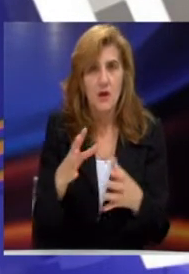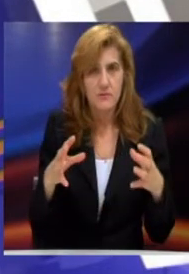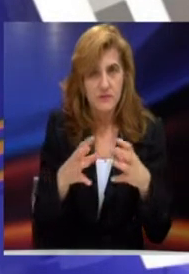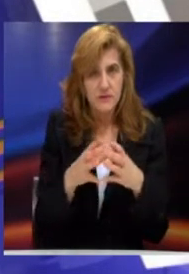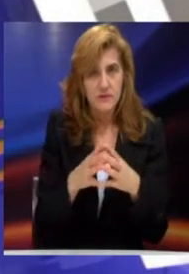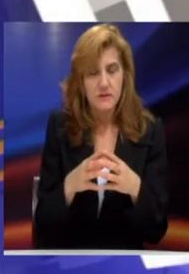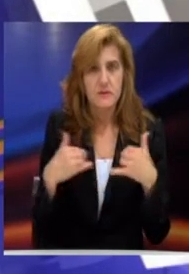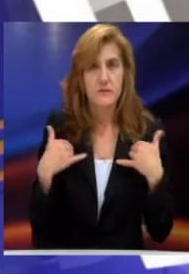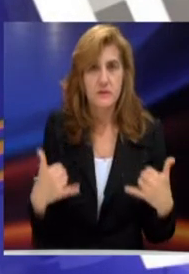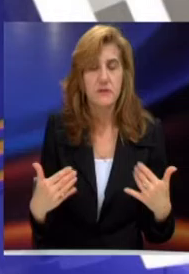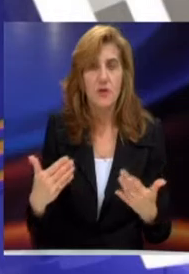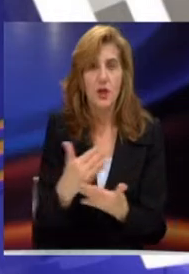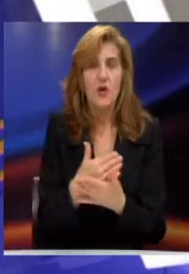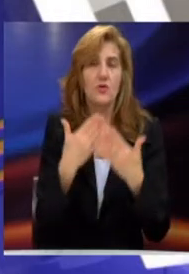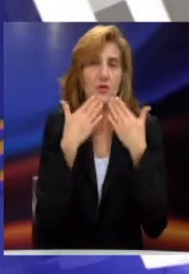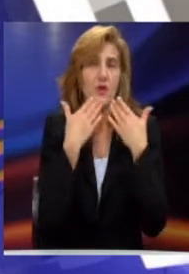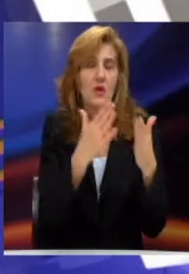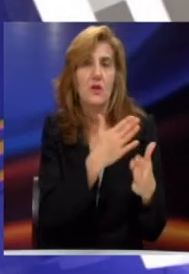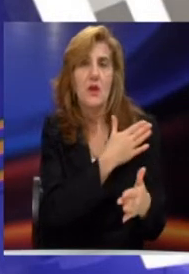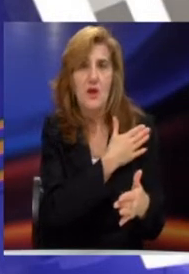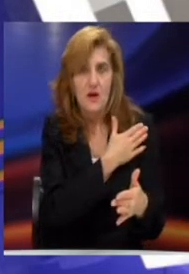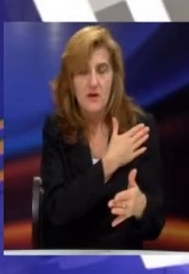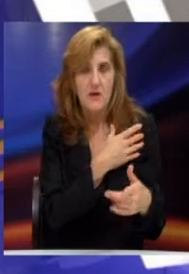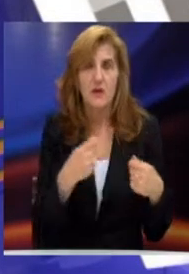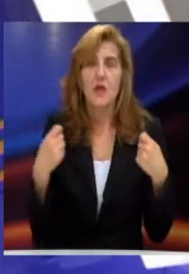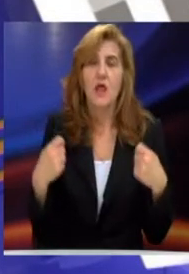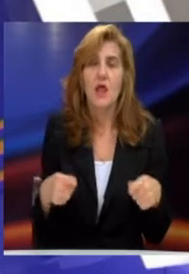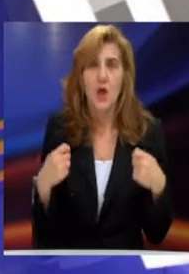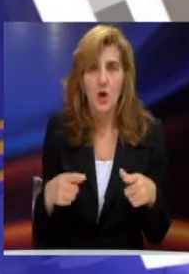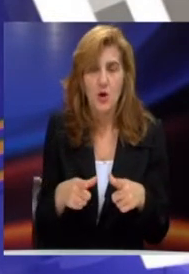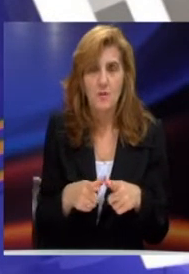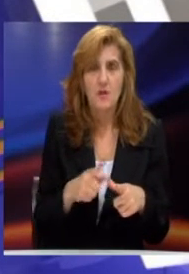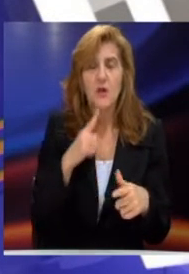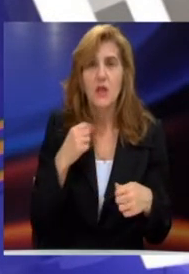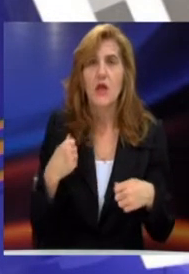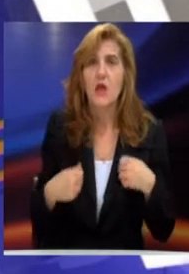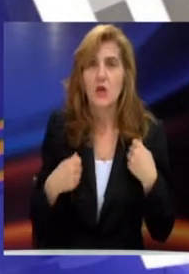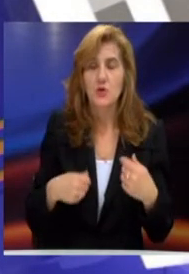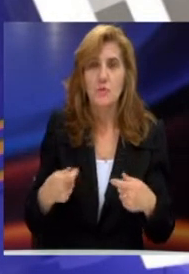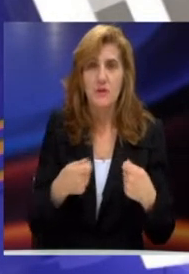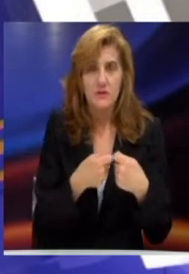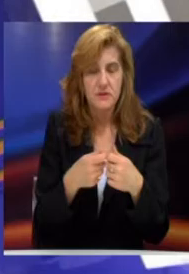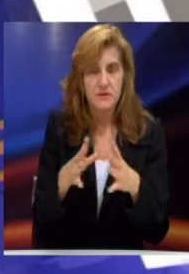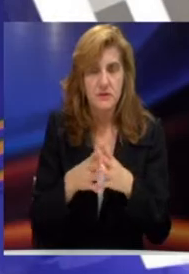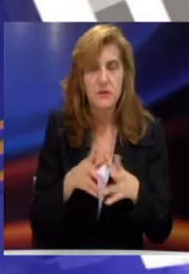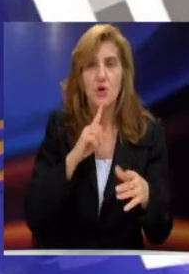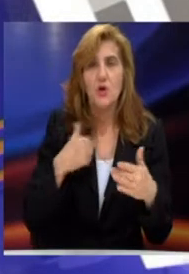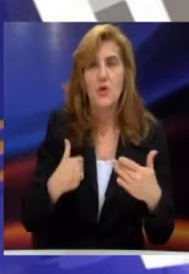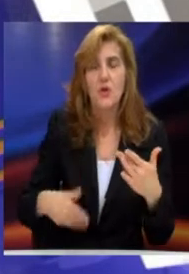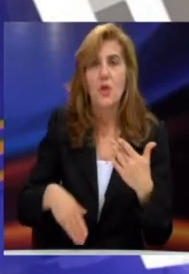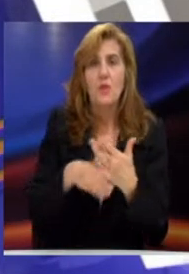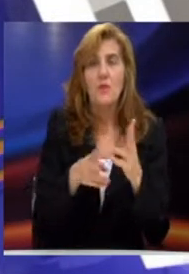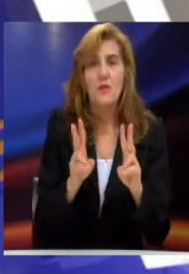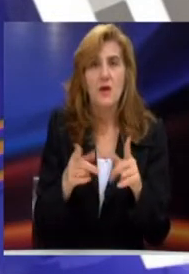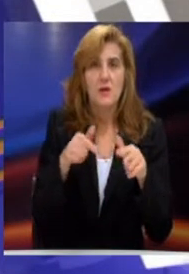zajednice. Koristim ovu priliku da se zahvalim gradonačelniku Subotice, gospodinu Jene Maglaju i Subotičkoj gradskoj upravi za pomoć koju su nam